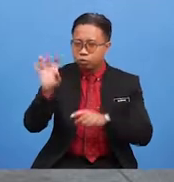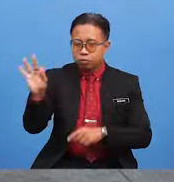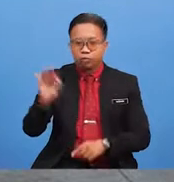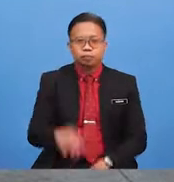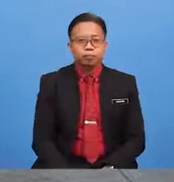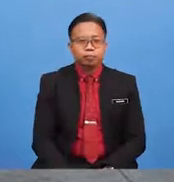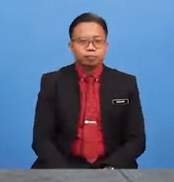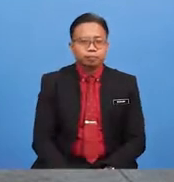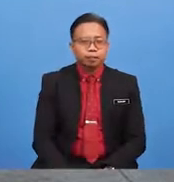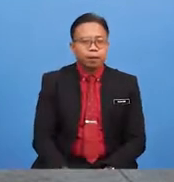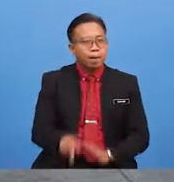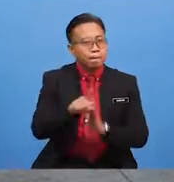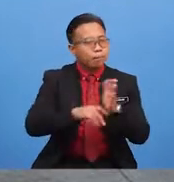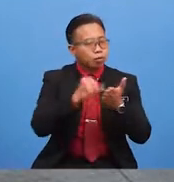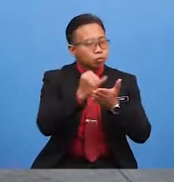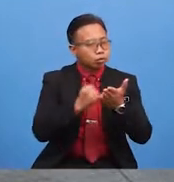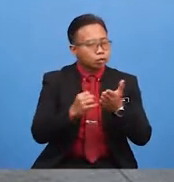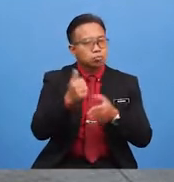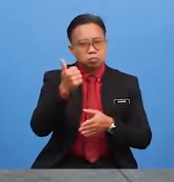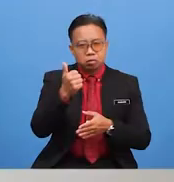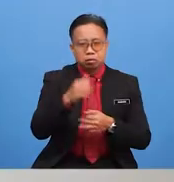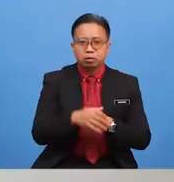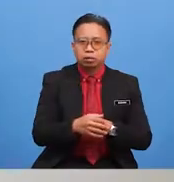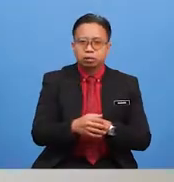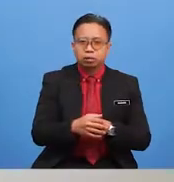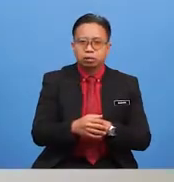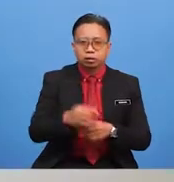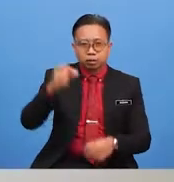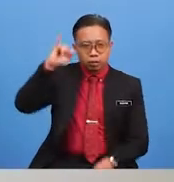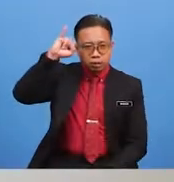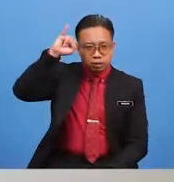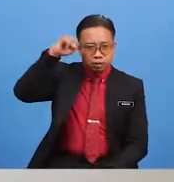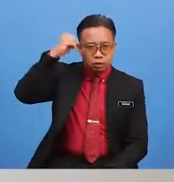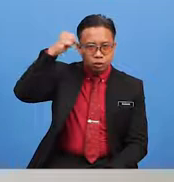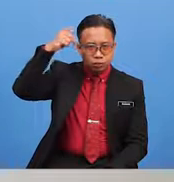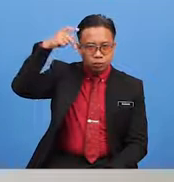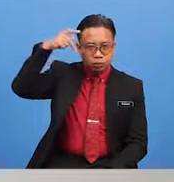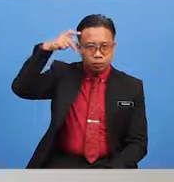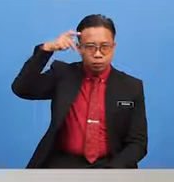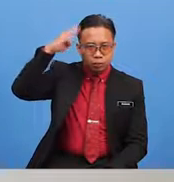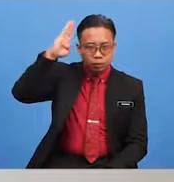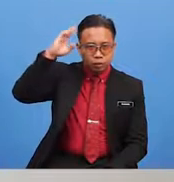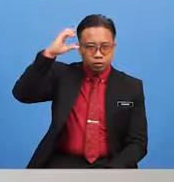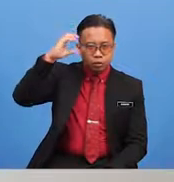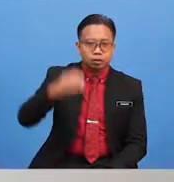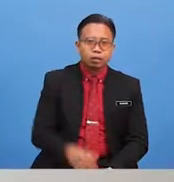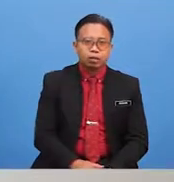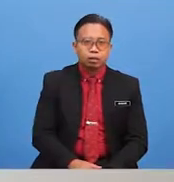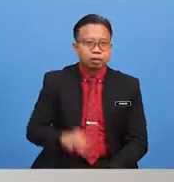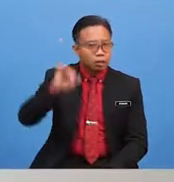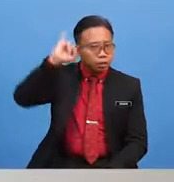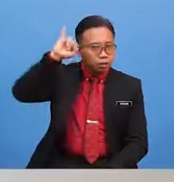Antara pelukis terkenal pada aliran realism ini ialah Jean-Baptiste Camille Corot dan